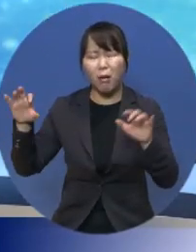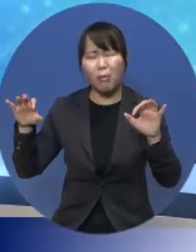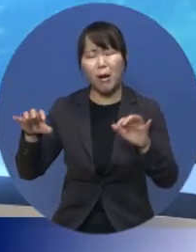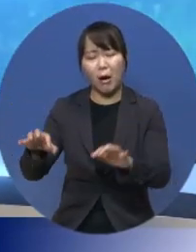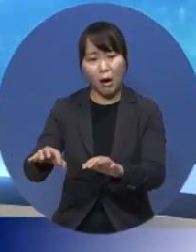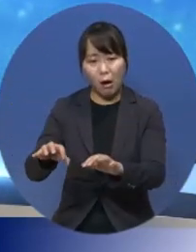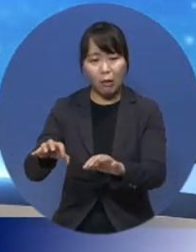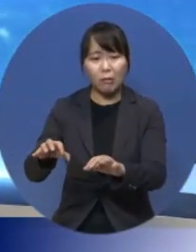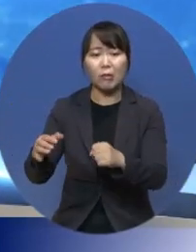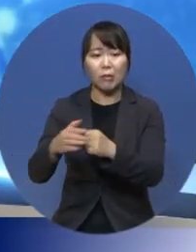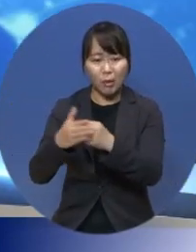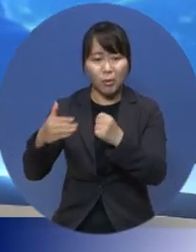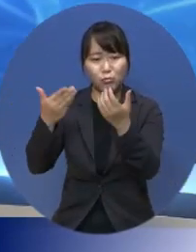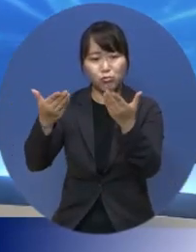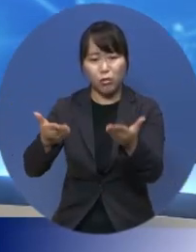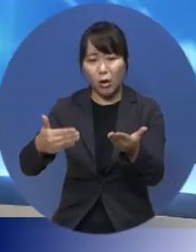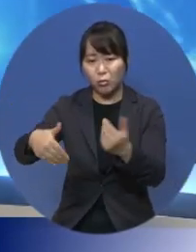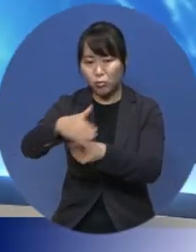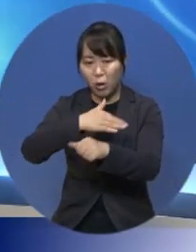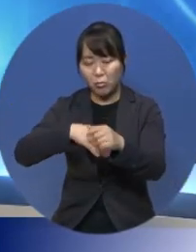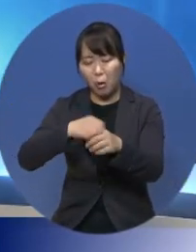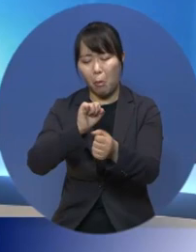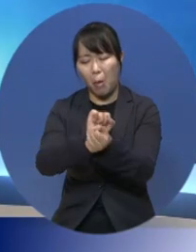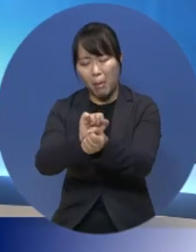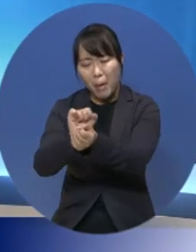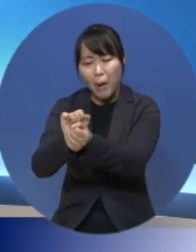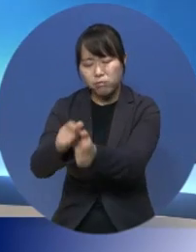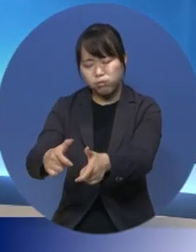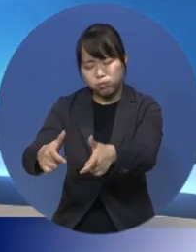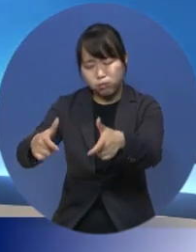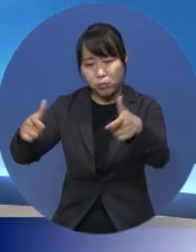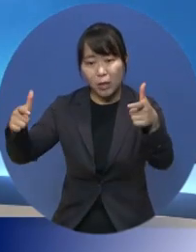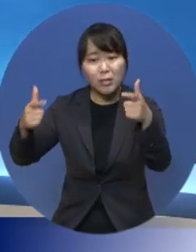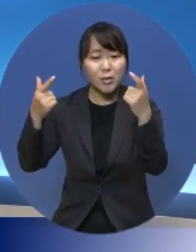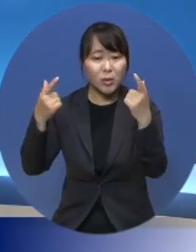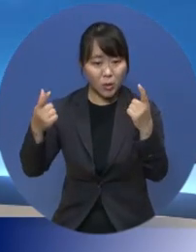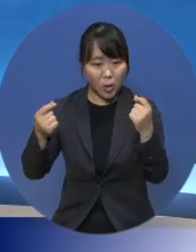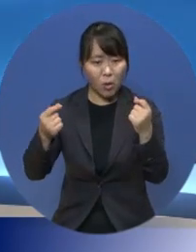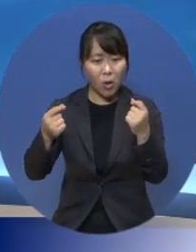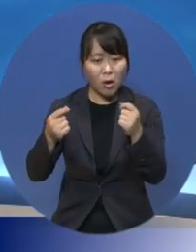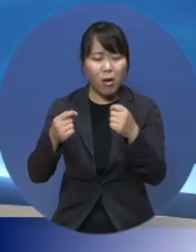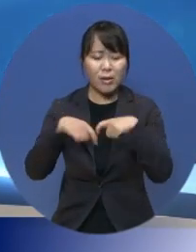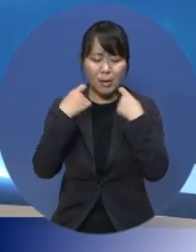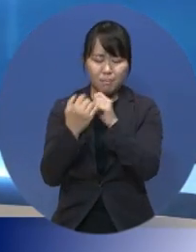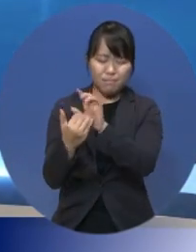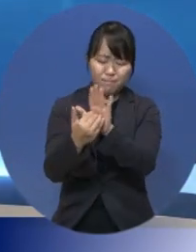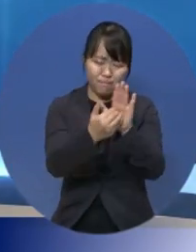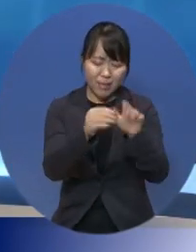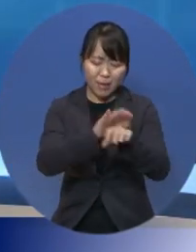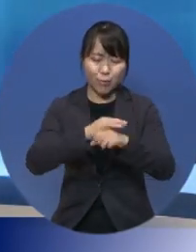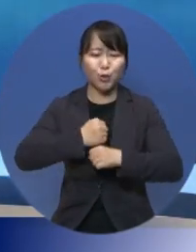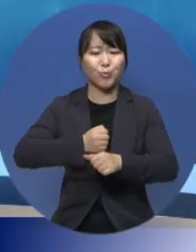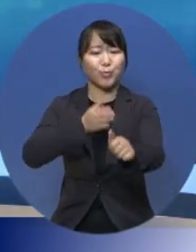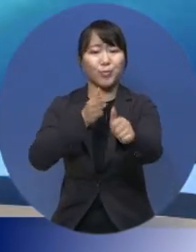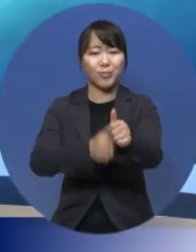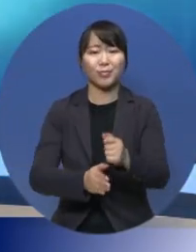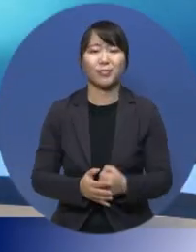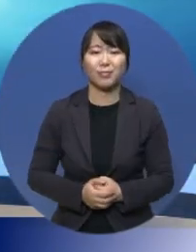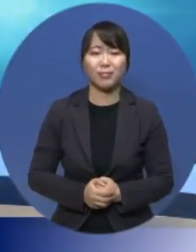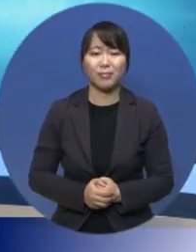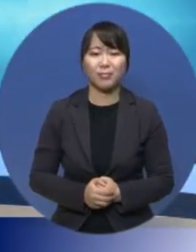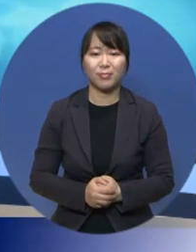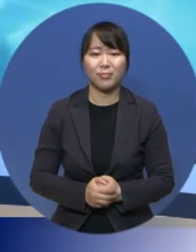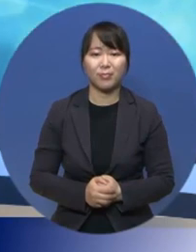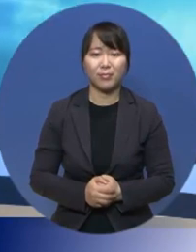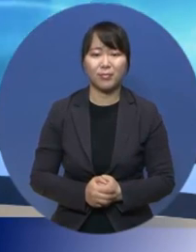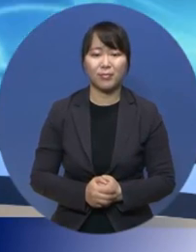모이면서 휴양지를 중심으로 확진 자가 크게 늘고 있는 만큼 방역 수칙을 잘 지켜 주시기를 당부드립니다